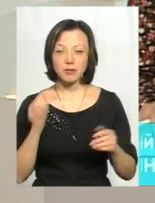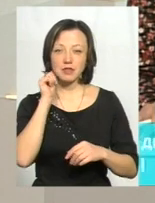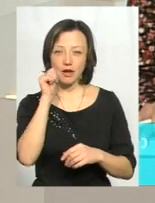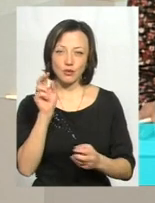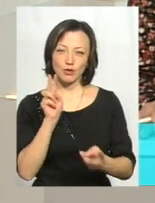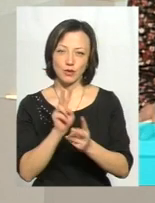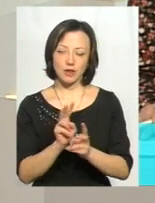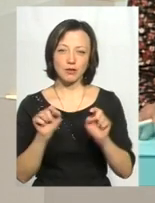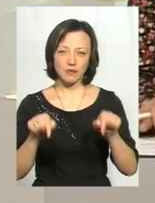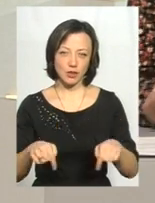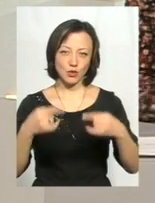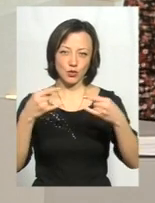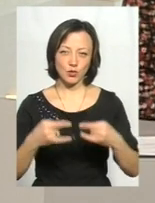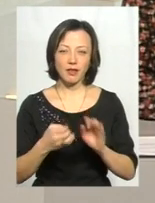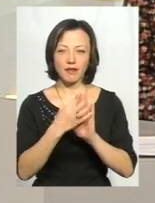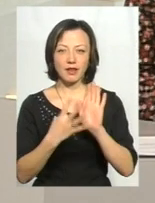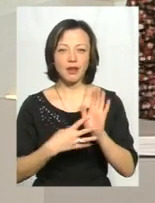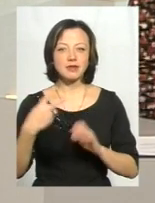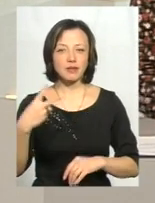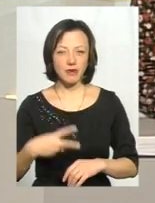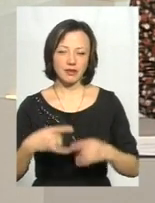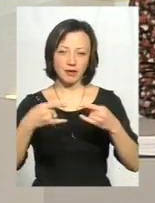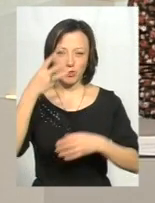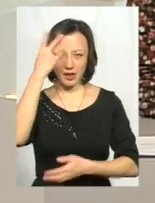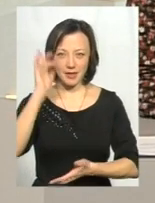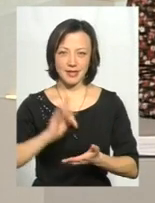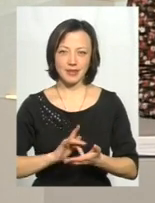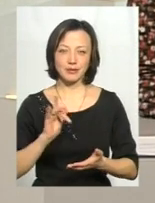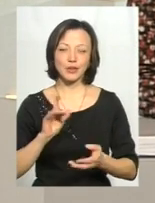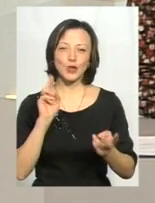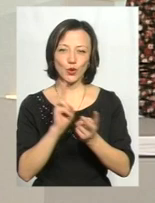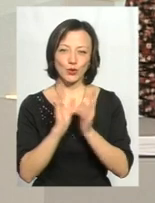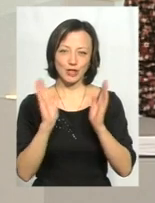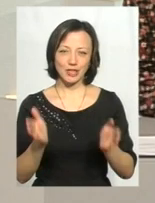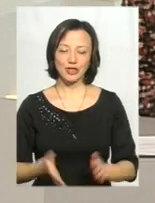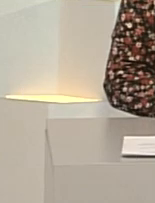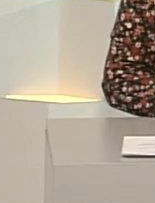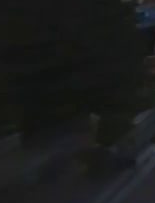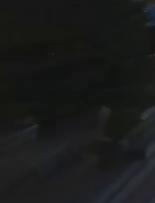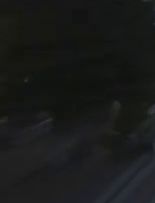завтра знову зустрінемося у цій студії о 19:20 на телеканалі «Поділля Центр». До зустрічі!